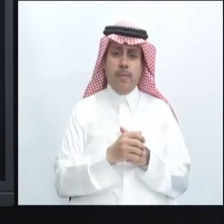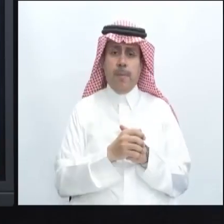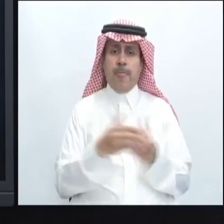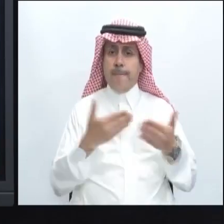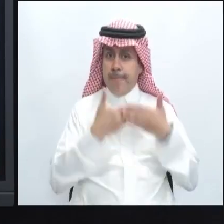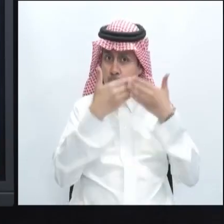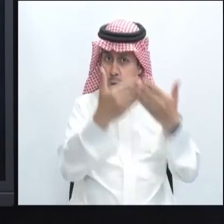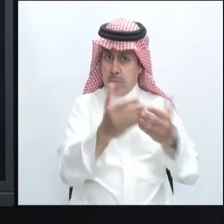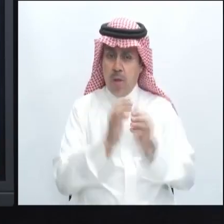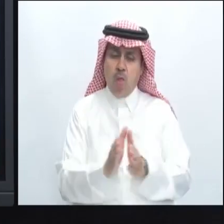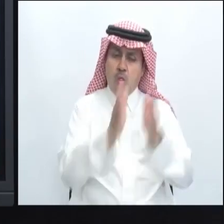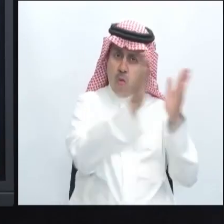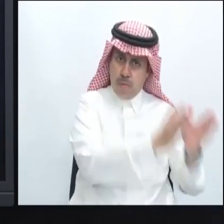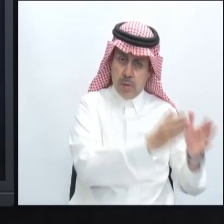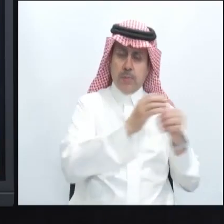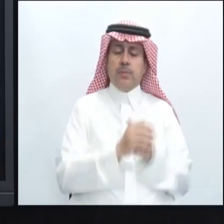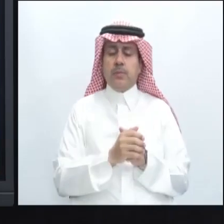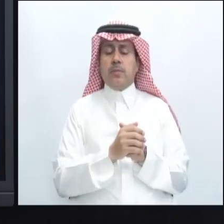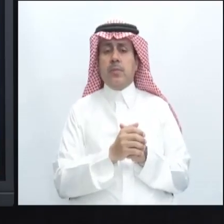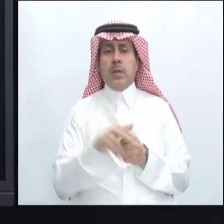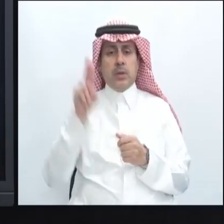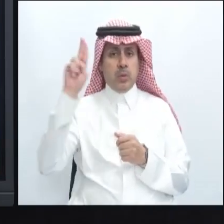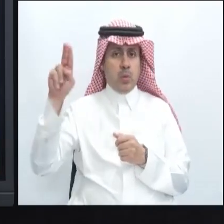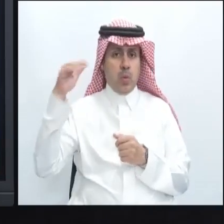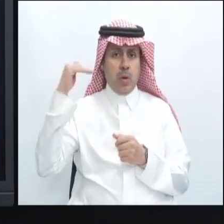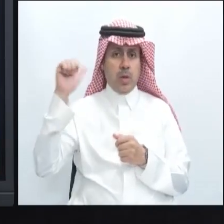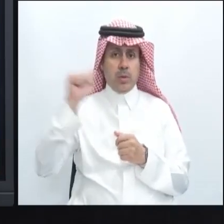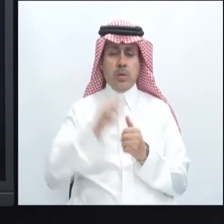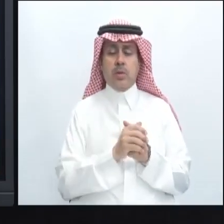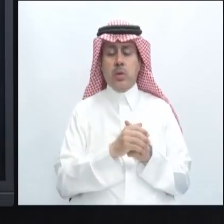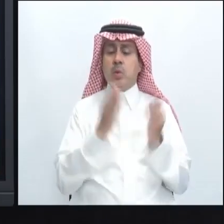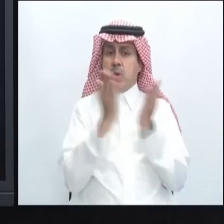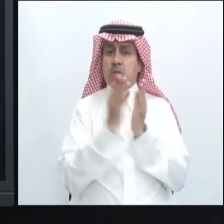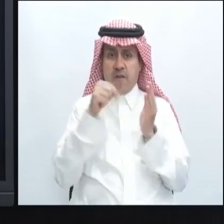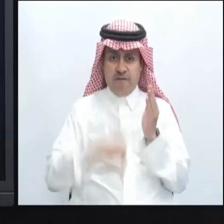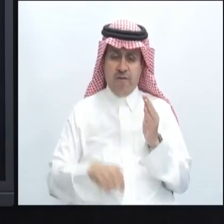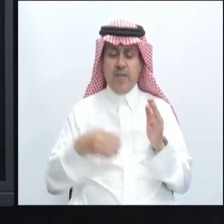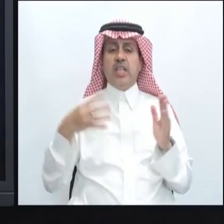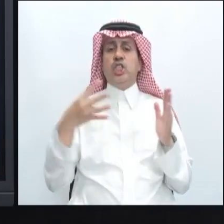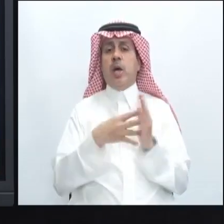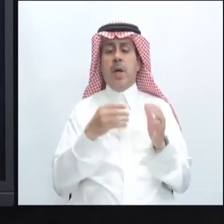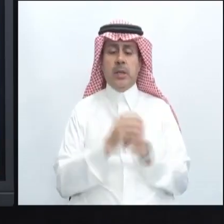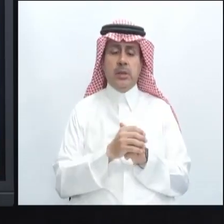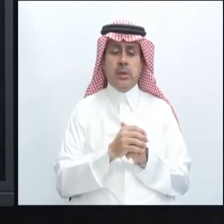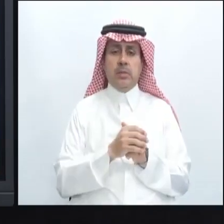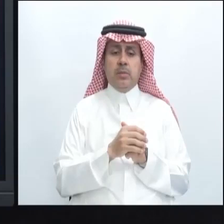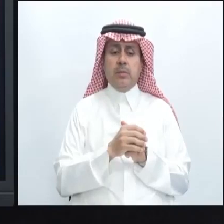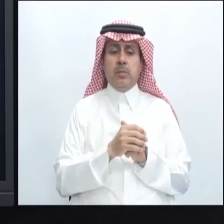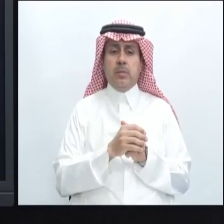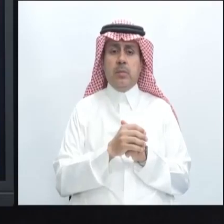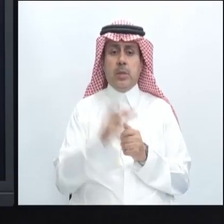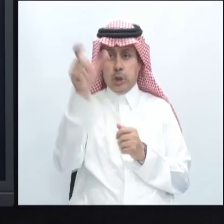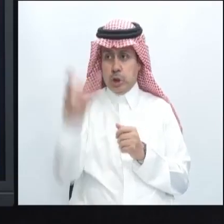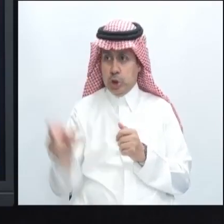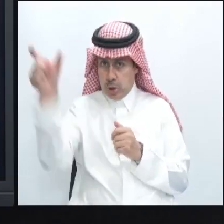ومن ثم اصبح لدينا تخصصات تدرس في الجامعات وعلوم حول التسويق وبالتالي اصبح لدينا